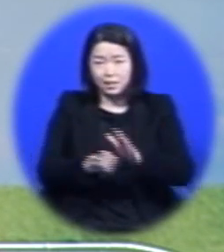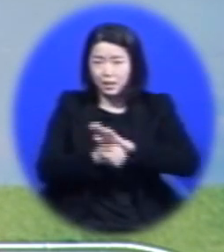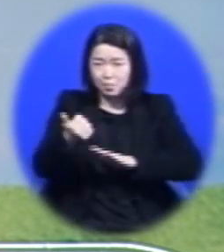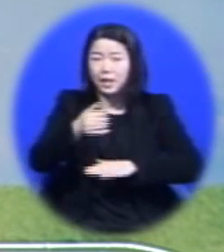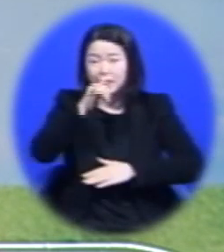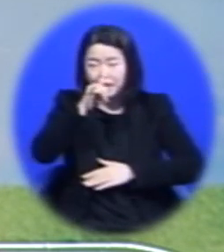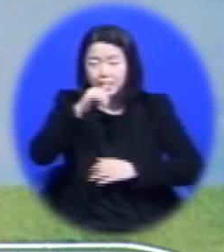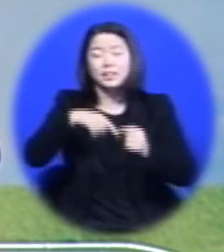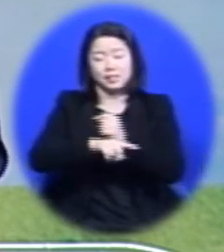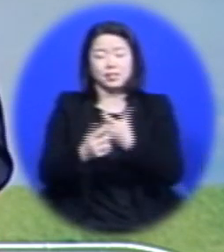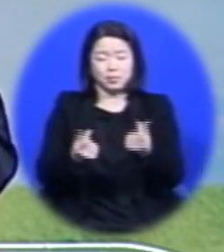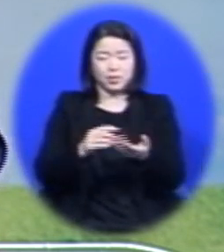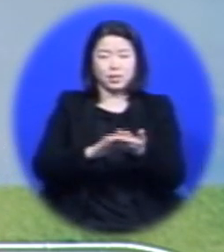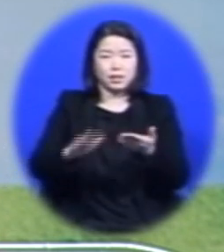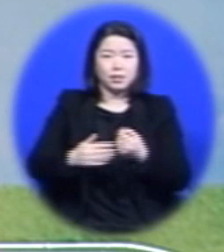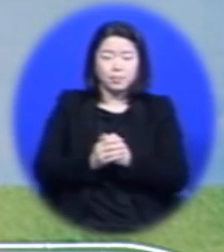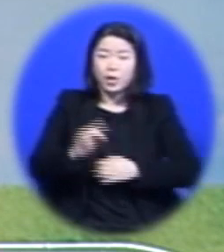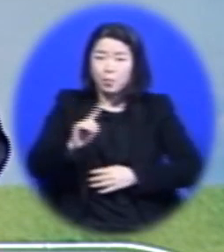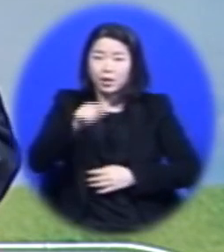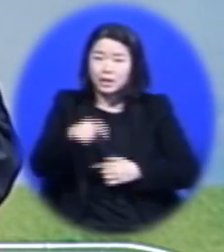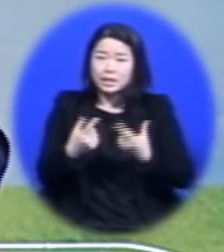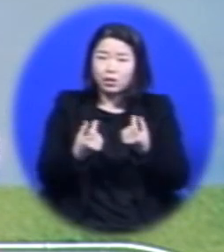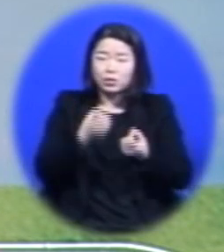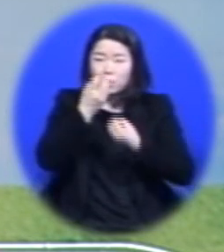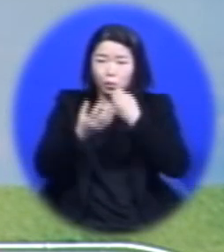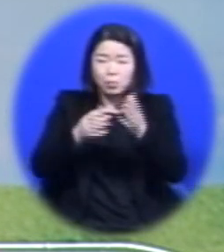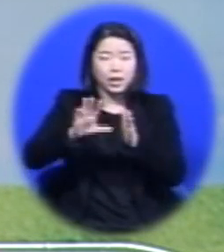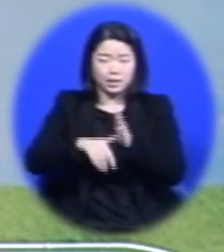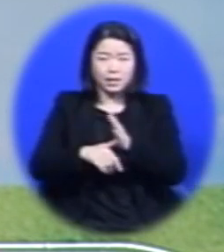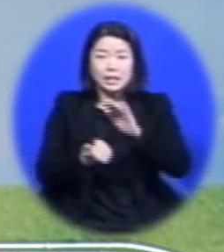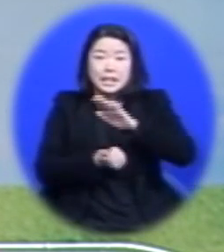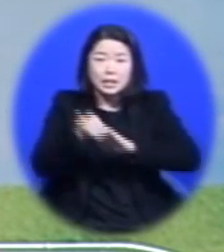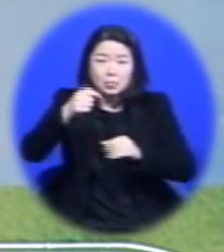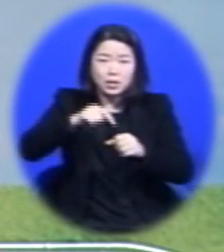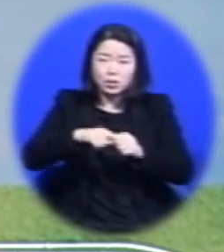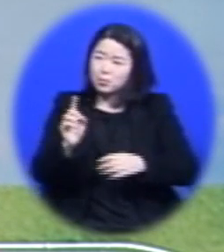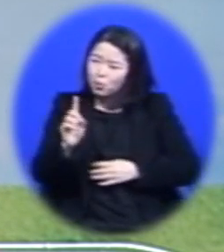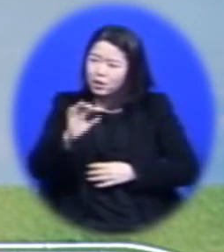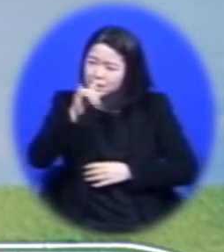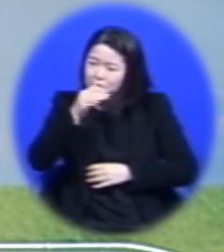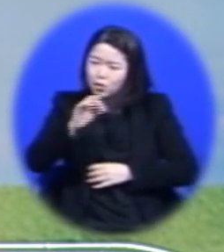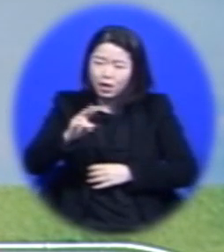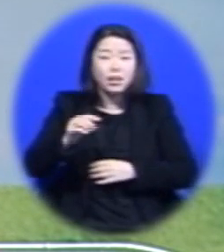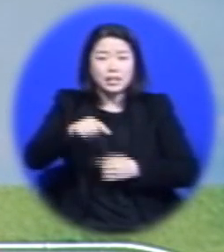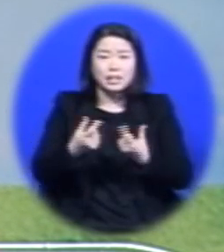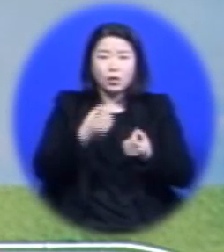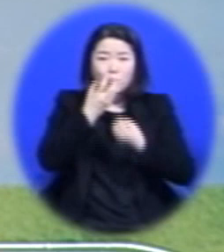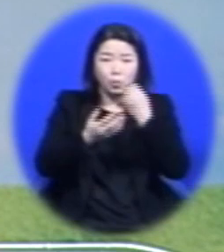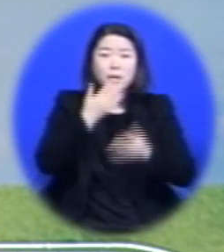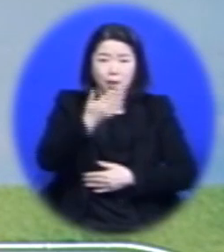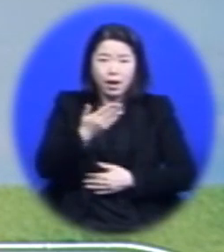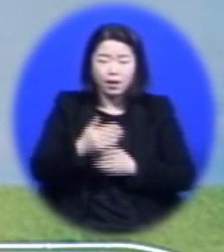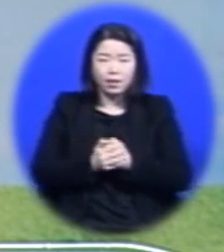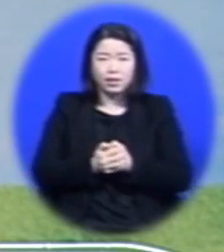라는 말입니다 뭔가 이런 고백을 할 때는 뭐 희망적인 무언가가 있어야 이런 고백을 하게 되는건데